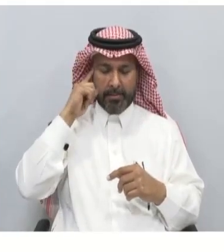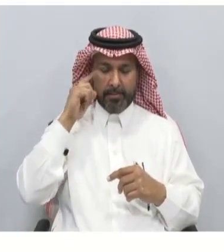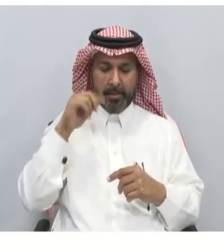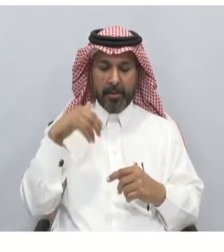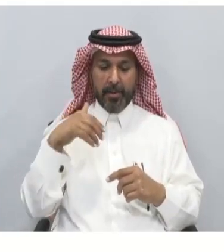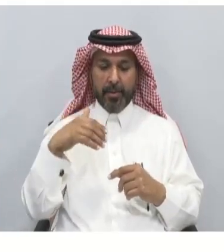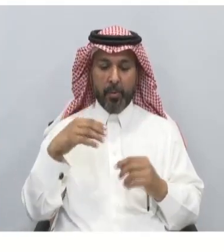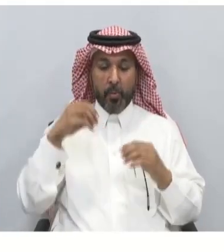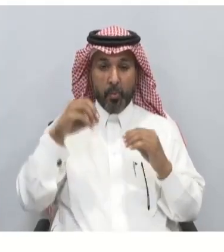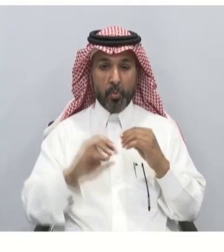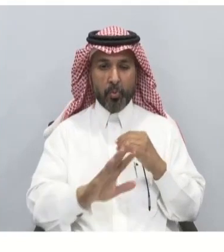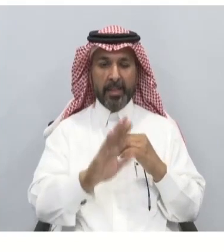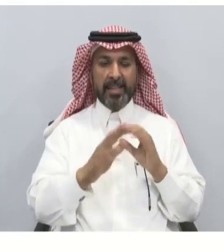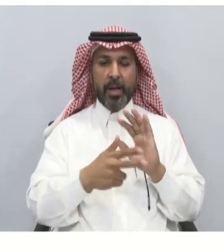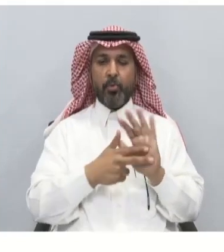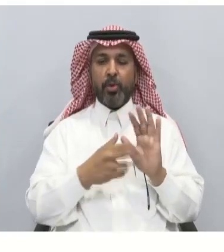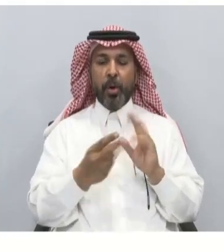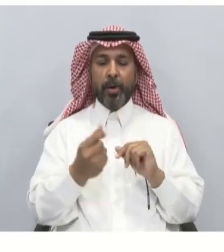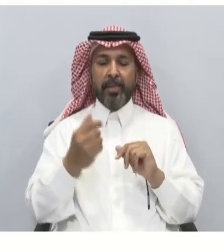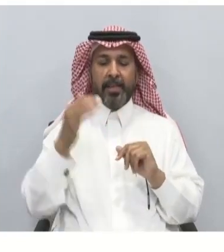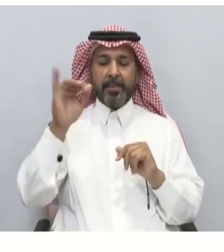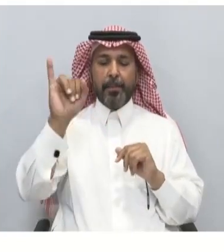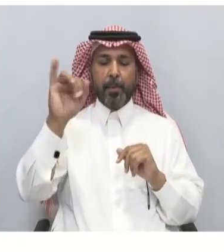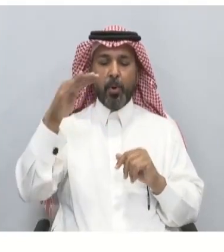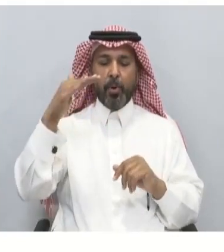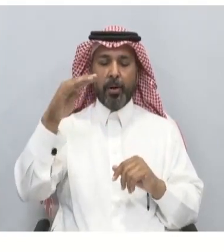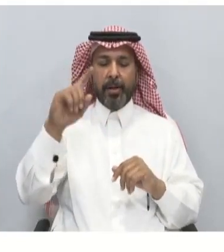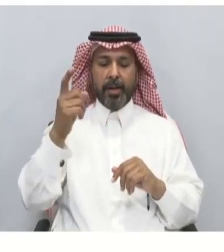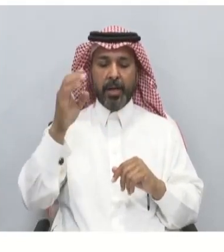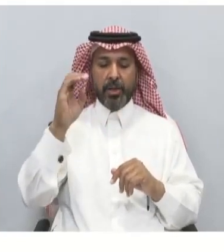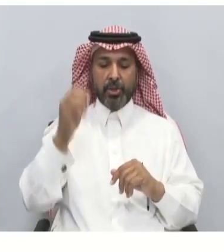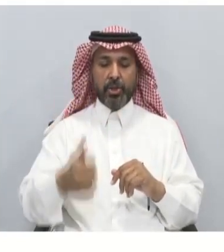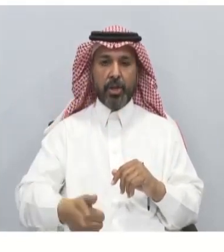المدخلات والقاعدة والمخرجات في جدول، يعني نضع هنا